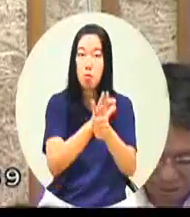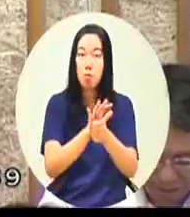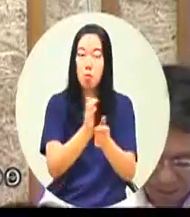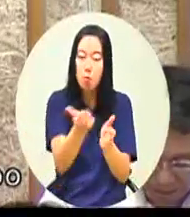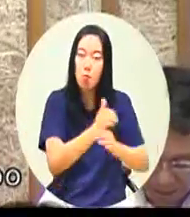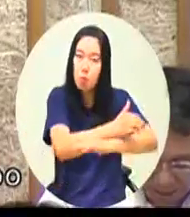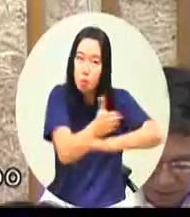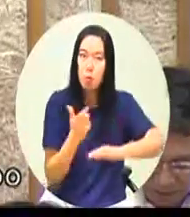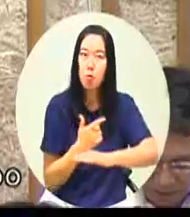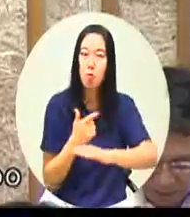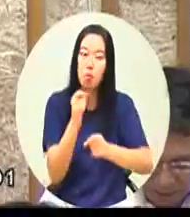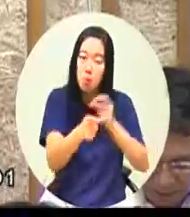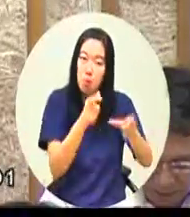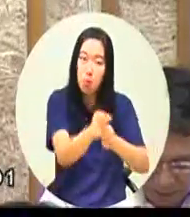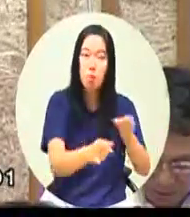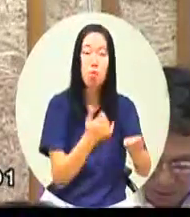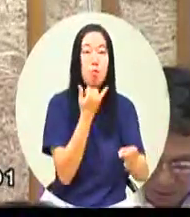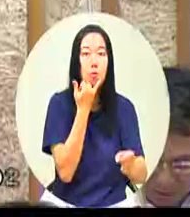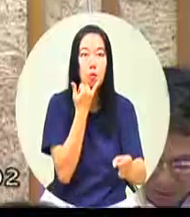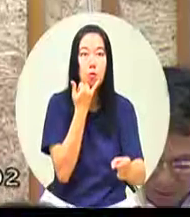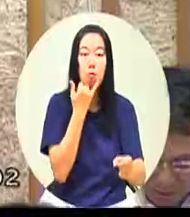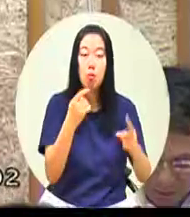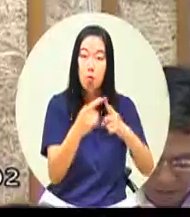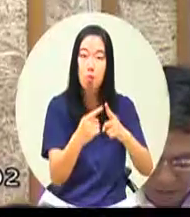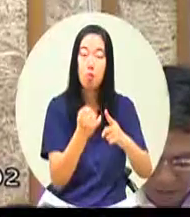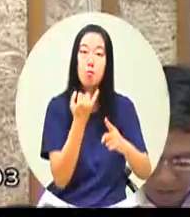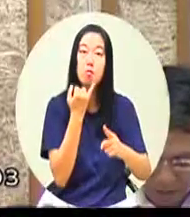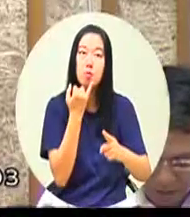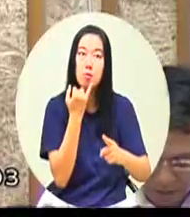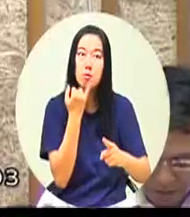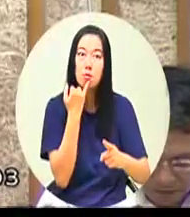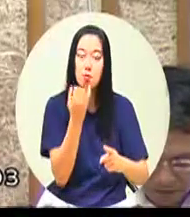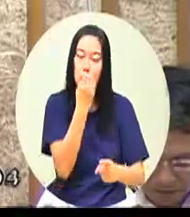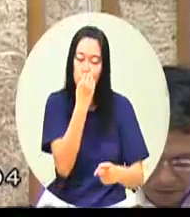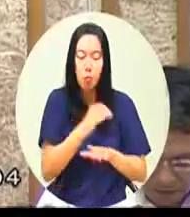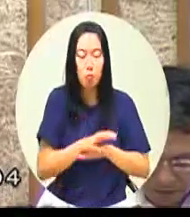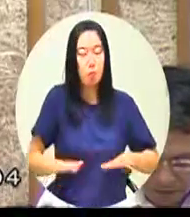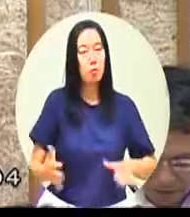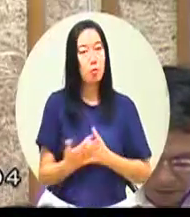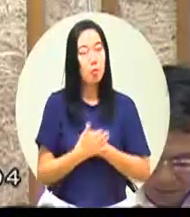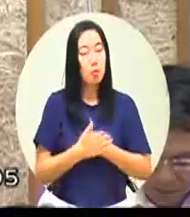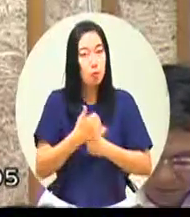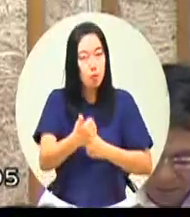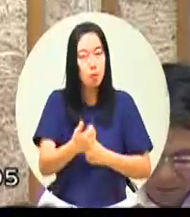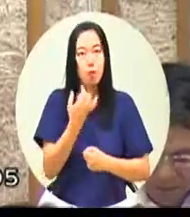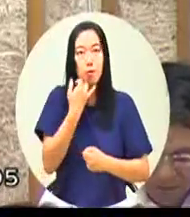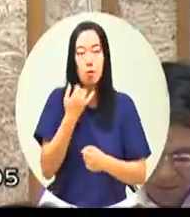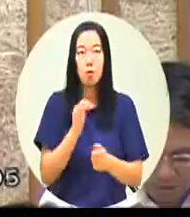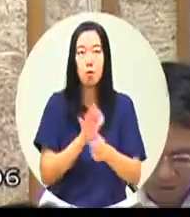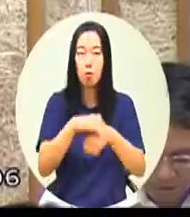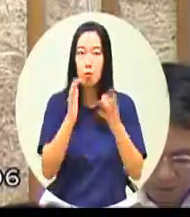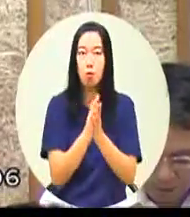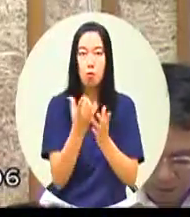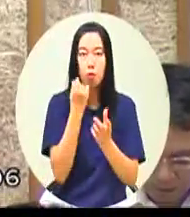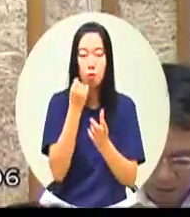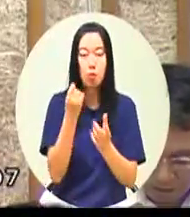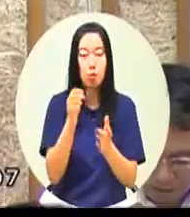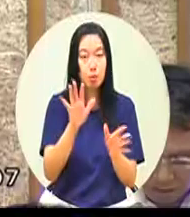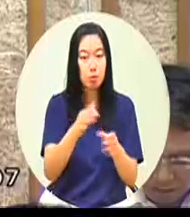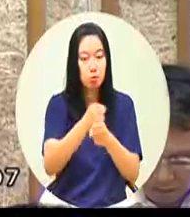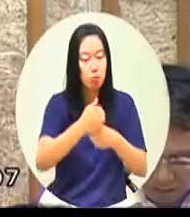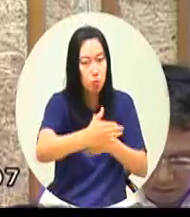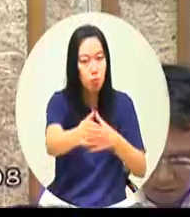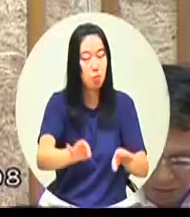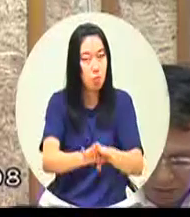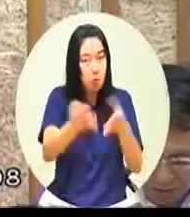港这些消费的一个部分的消费者能够有一些安全的一些保障，我想这些目前都已经在启动在评估跟